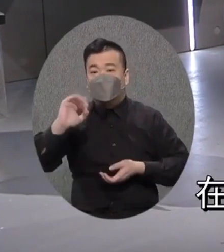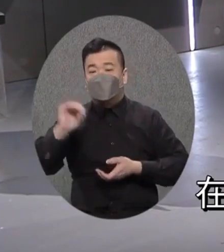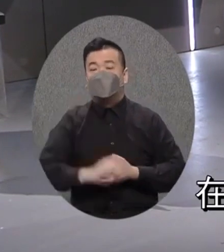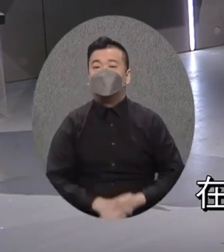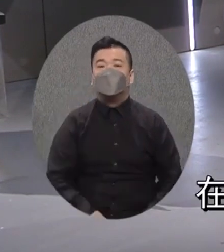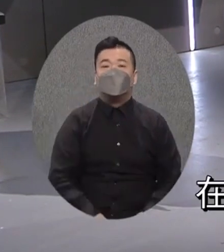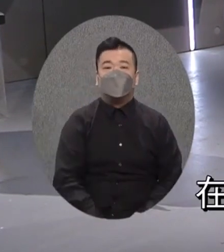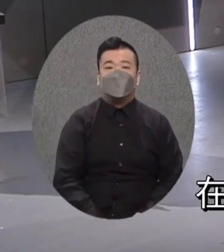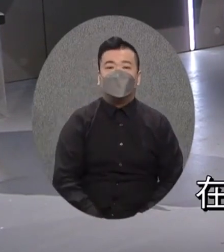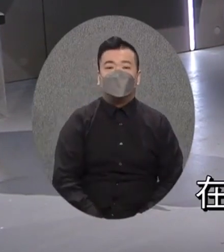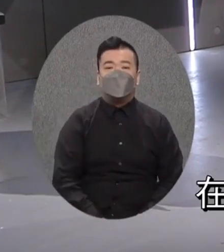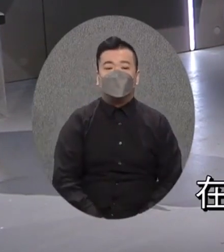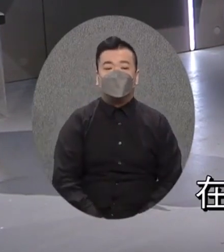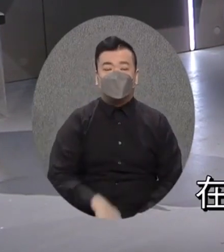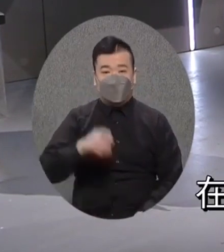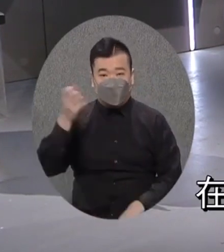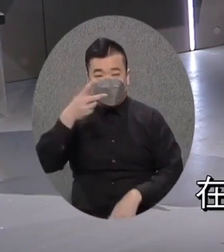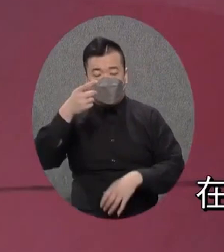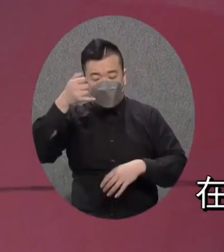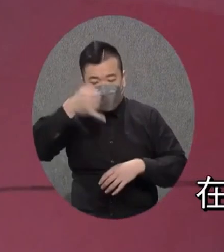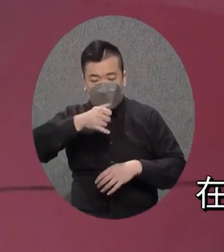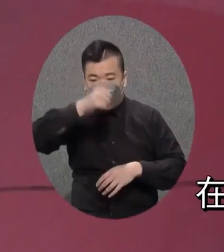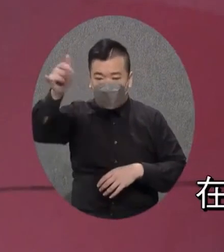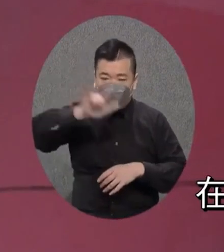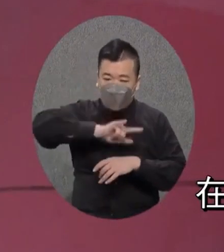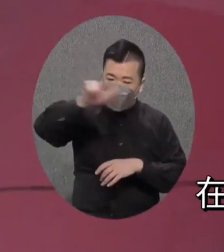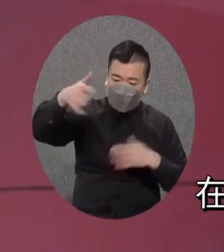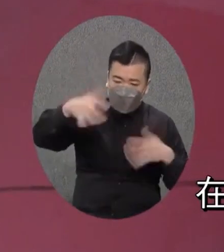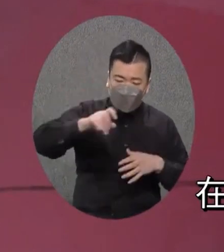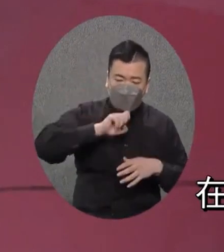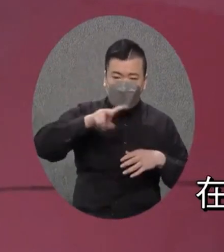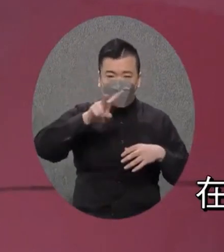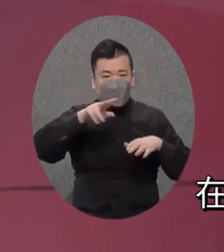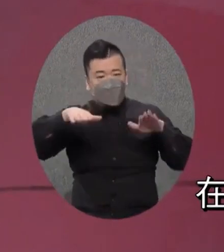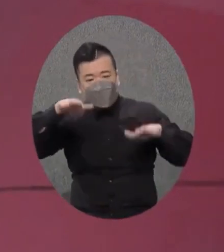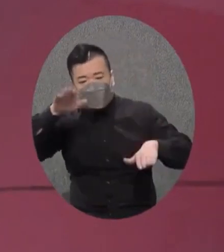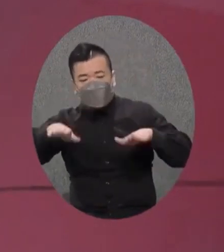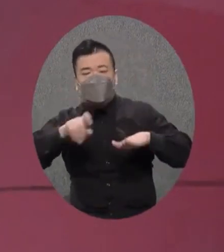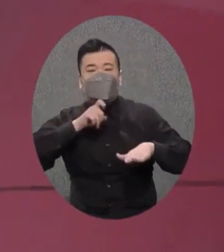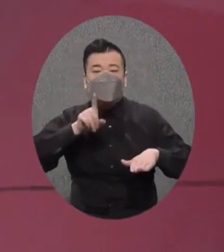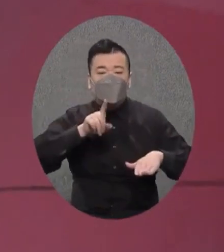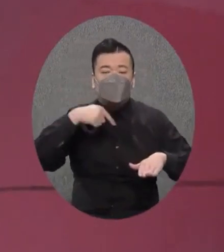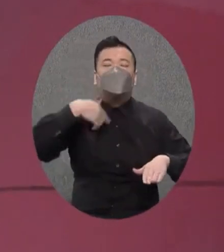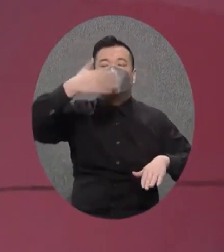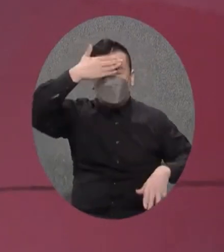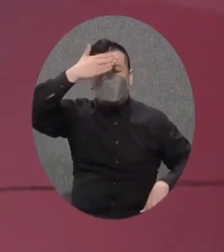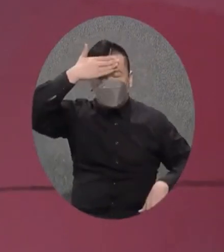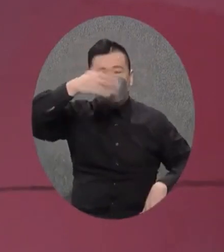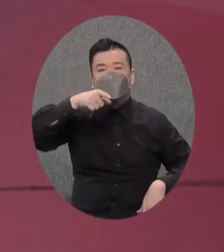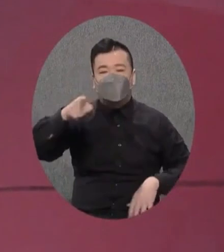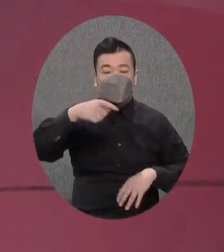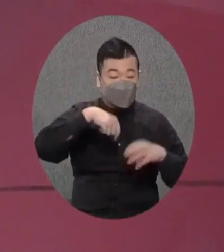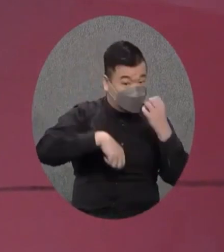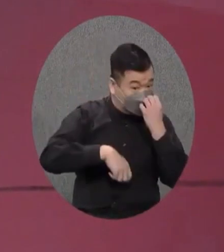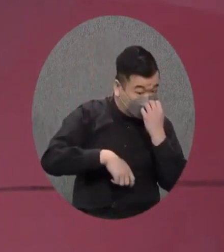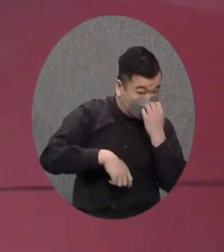咁去到外國，我諗喺兩方面係會有個落差，就係話我哋明白嘅就係話當時香港